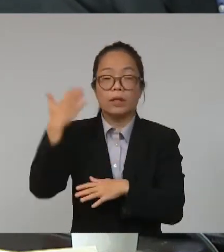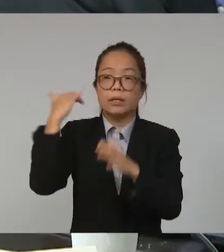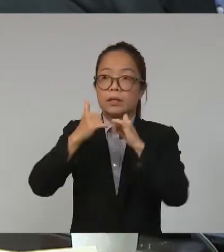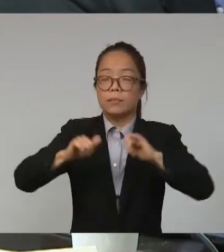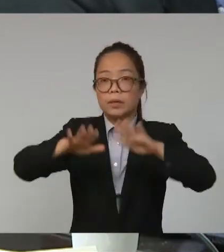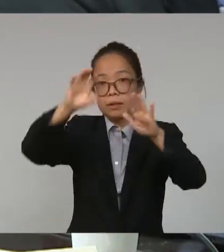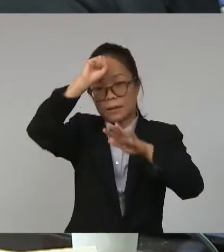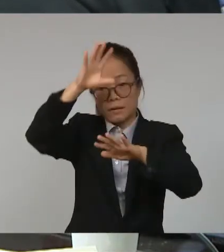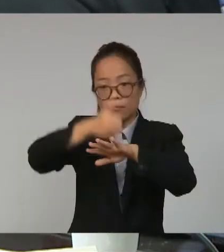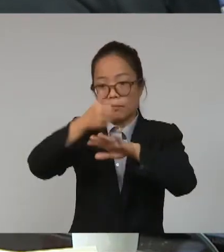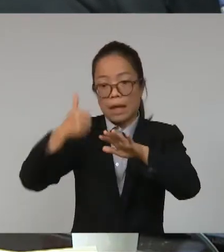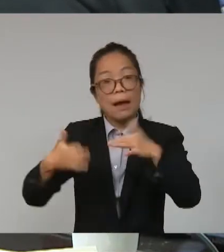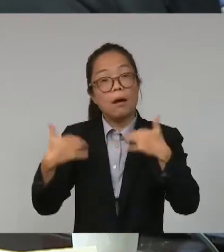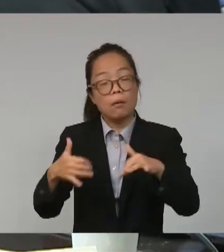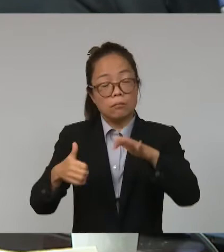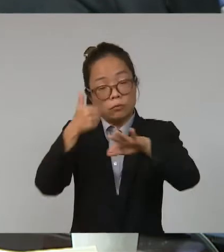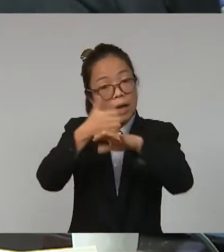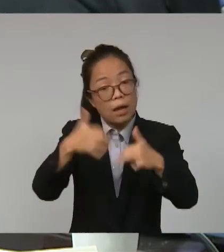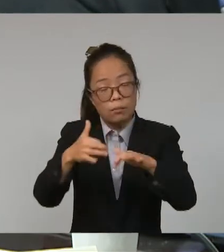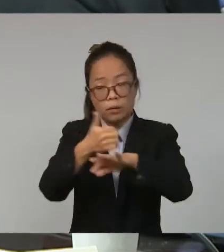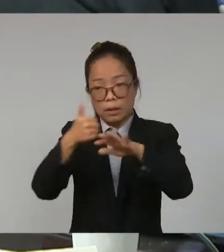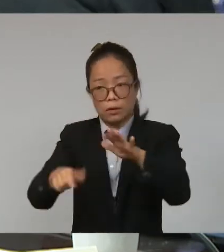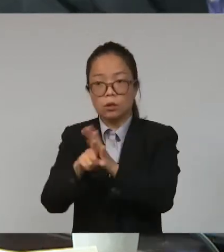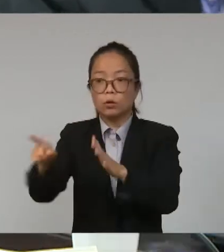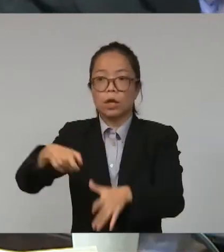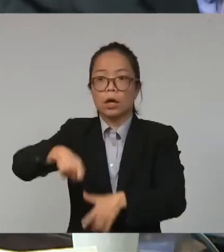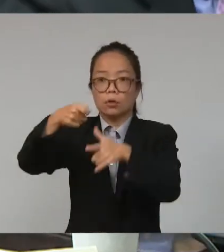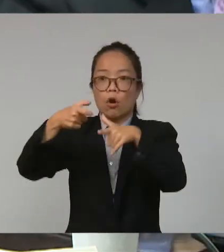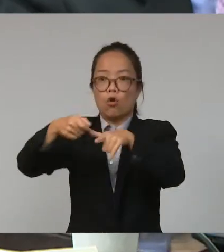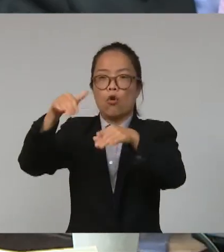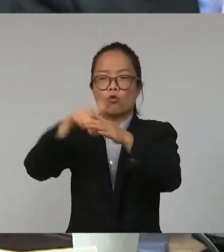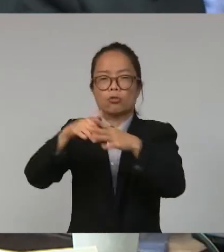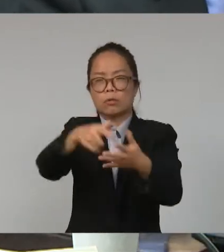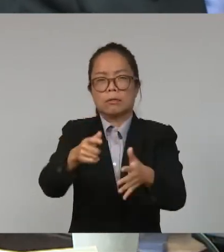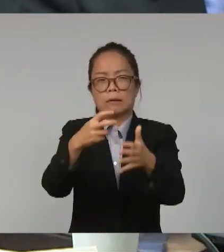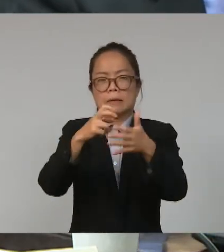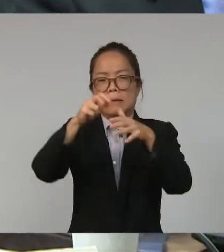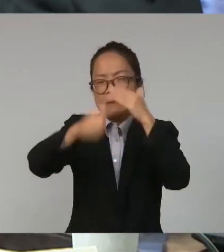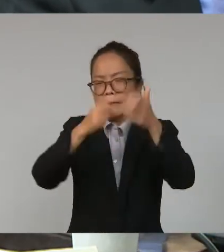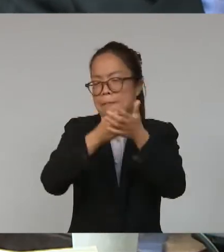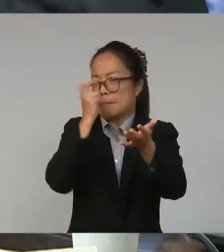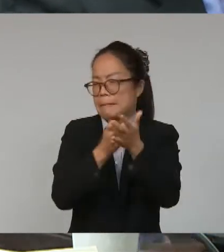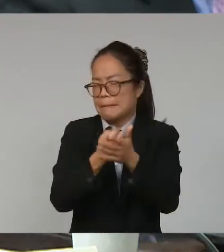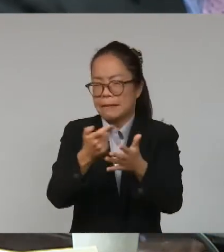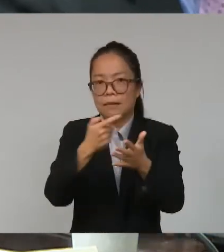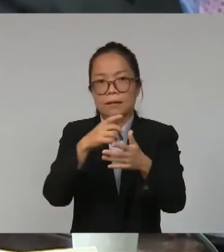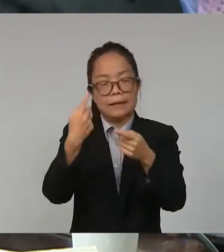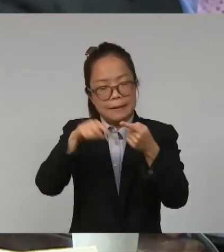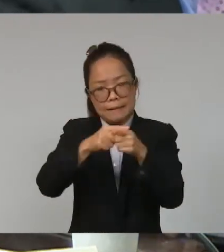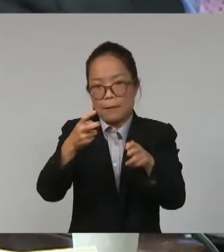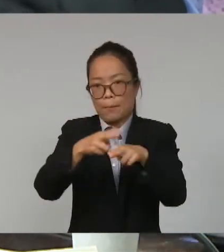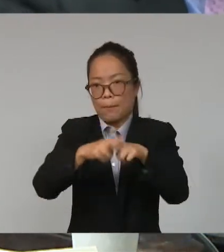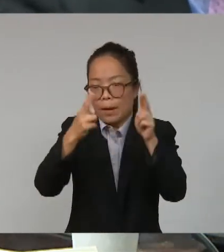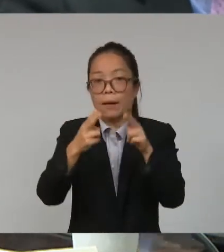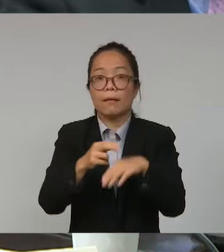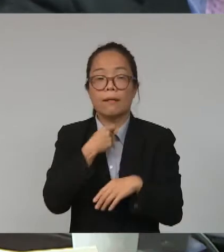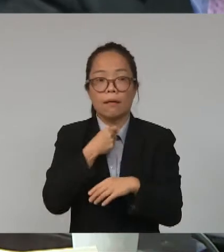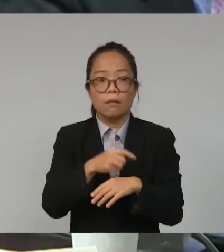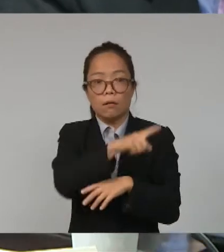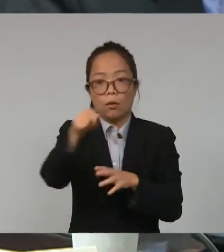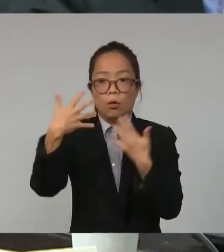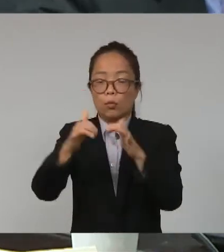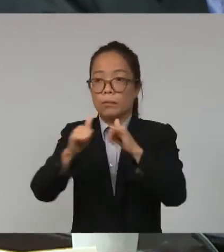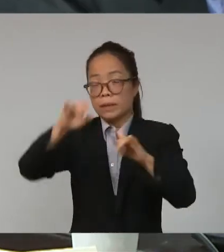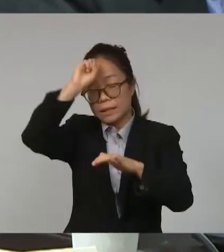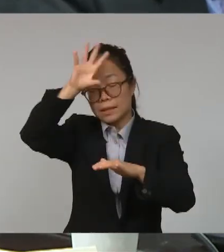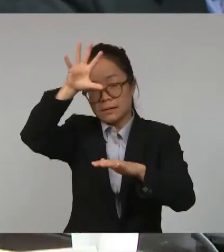野的时候说，公投是鸟笼公投，要求补正公投法。多位的民进党立